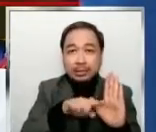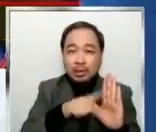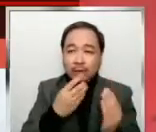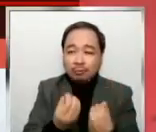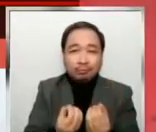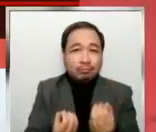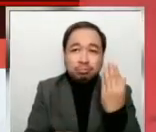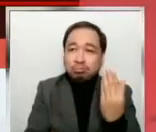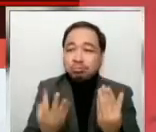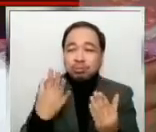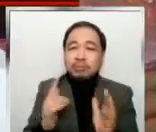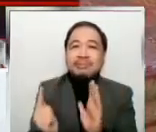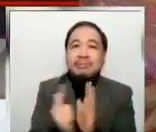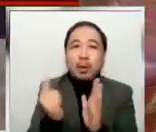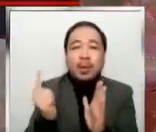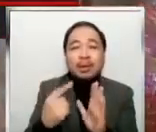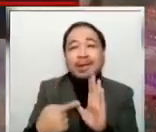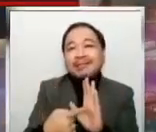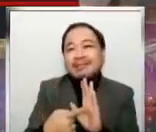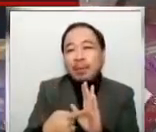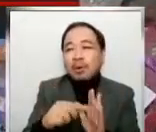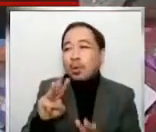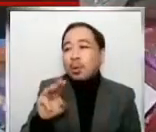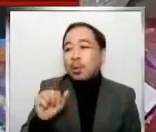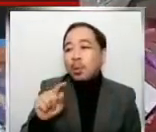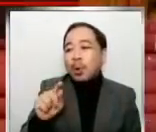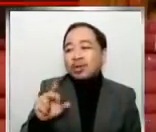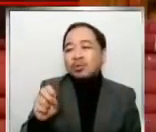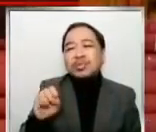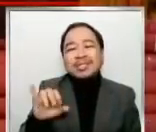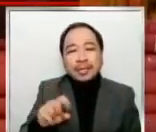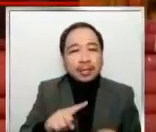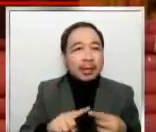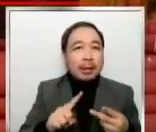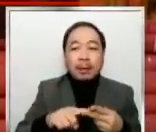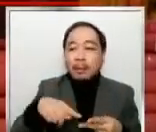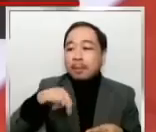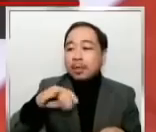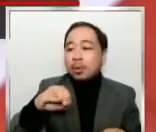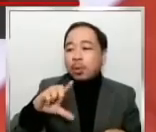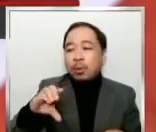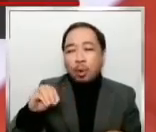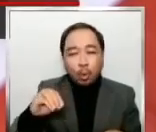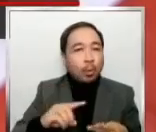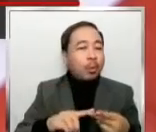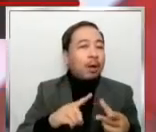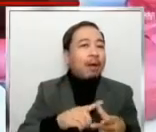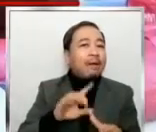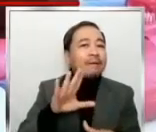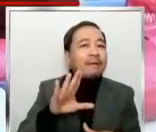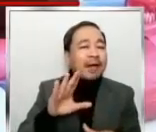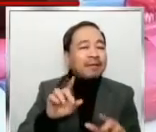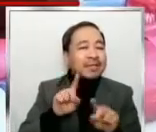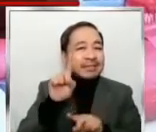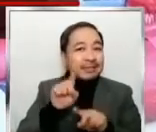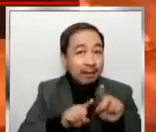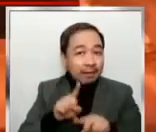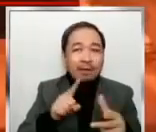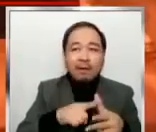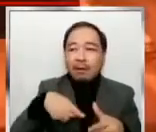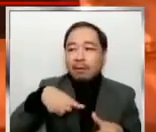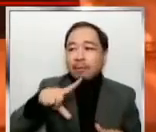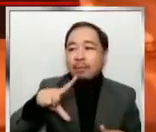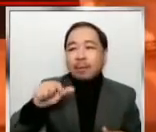Watusi, Piccolo, Pop-Up, 5-Star, Pla-Pla at iba pang oversized at overweight na paputok at